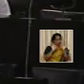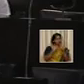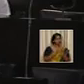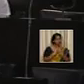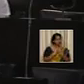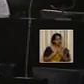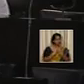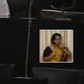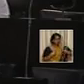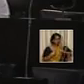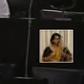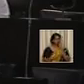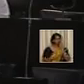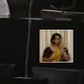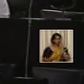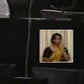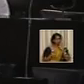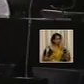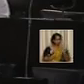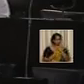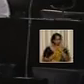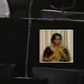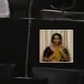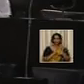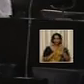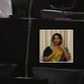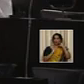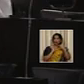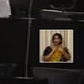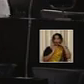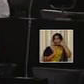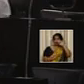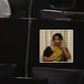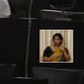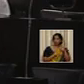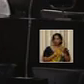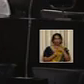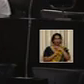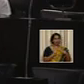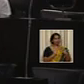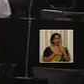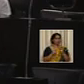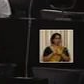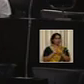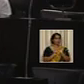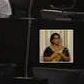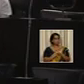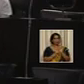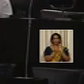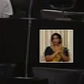के निर्देश तुनक तीनों केटियन कियन्न श्रीलंका टेलीकॉम आयतने दैनटमत् अर्धवशेन पौद्गलीकरण कर ऐति